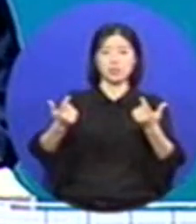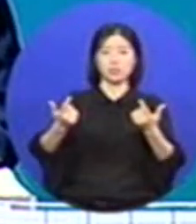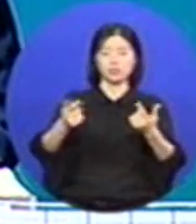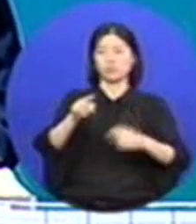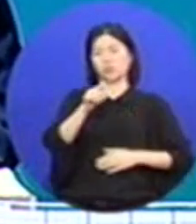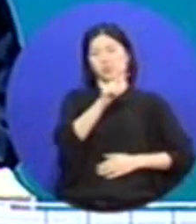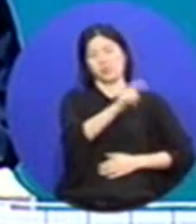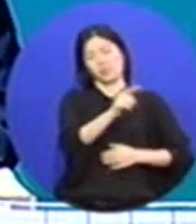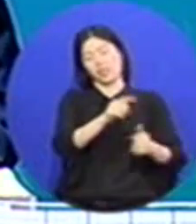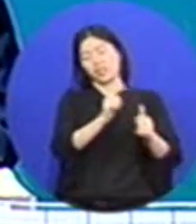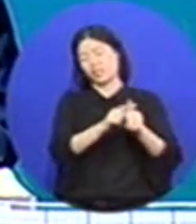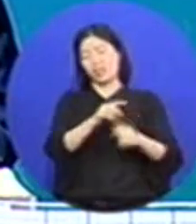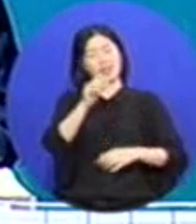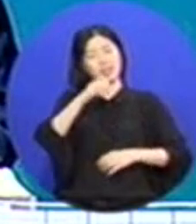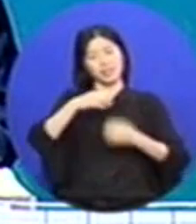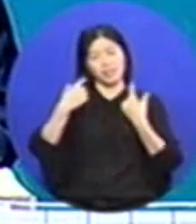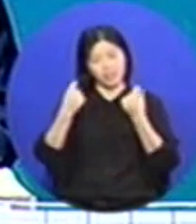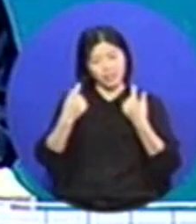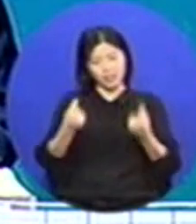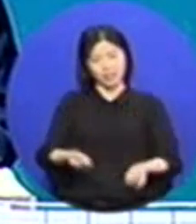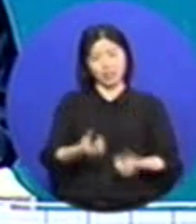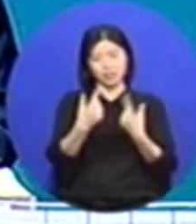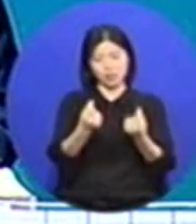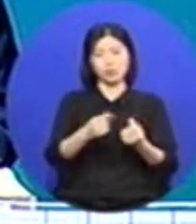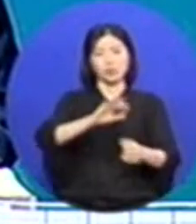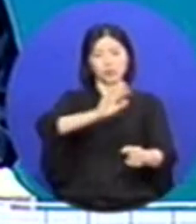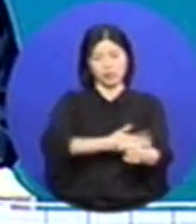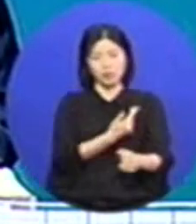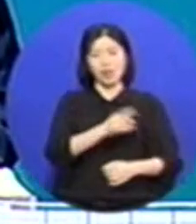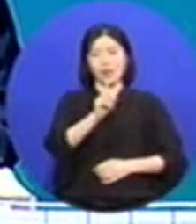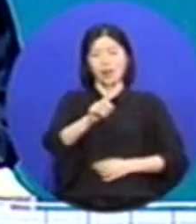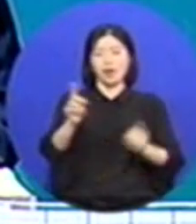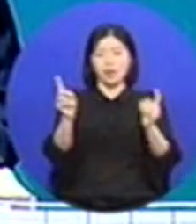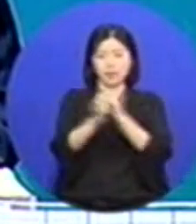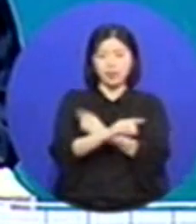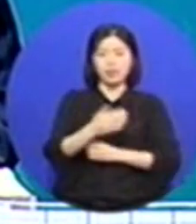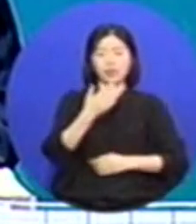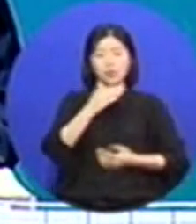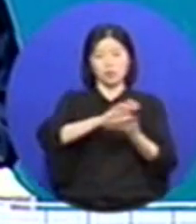작자는 여전히 그 모양이라고 하나도 안 변한다고